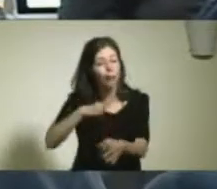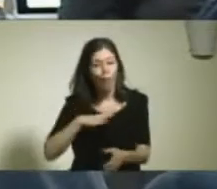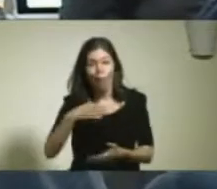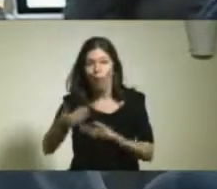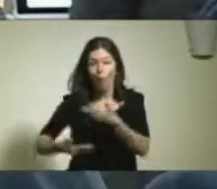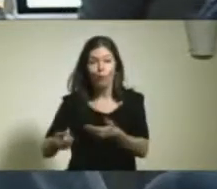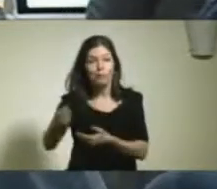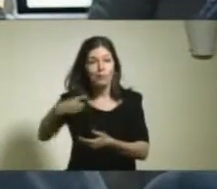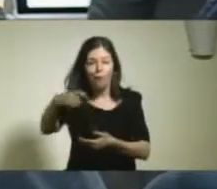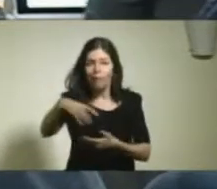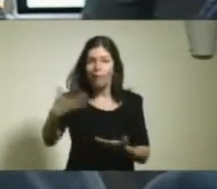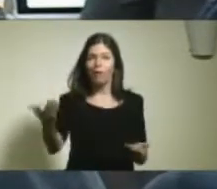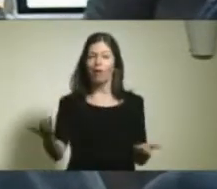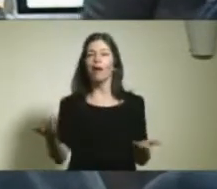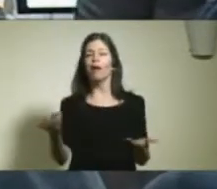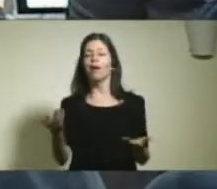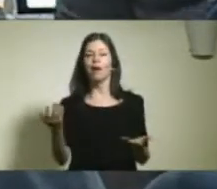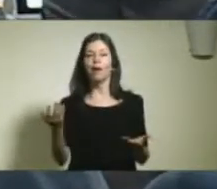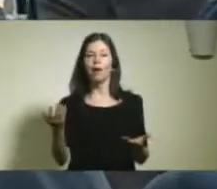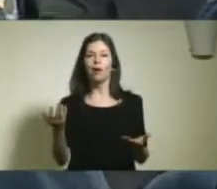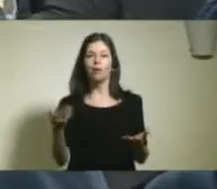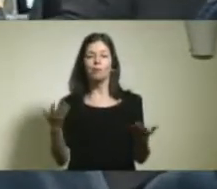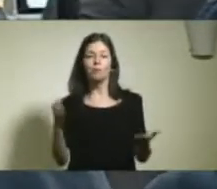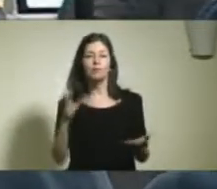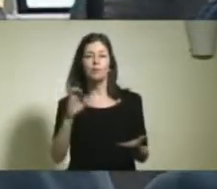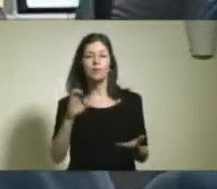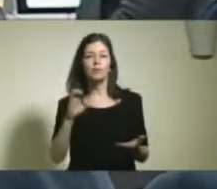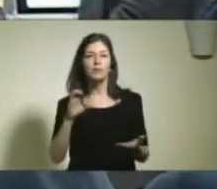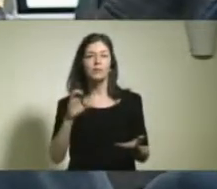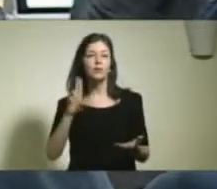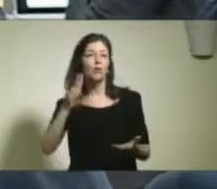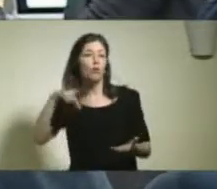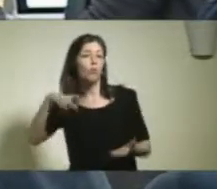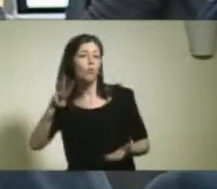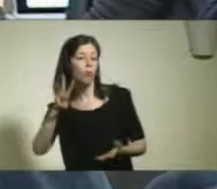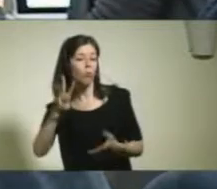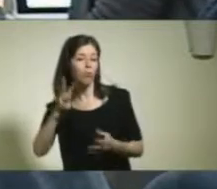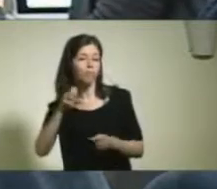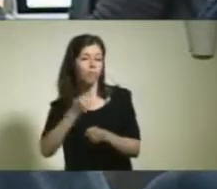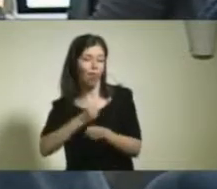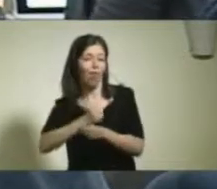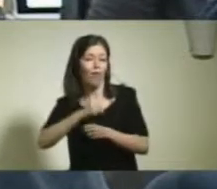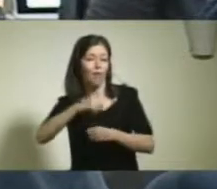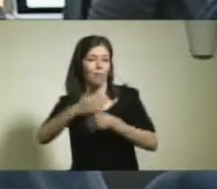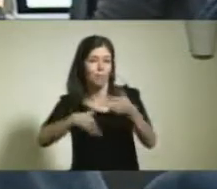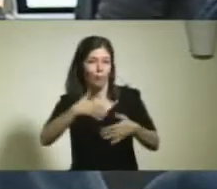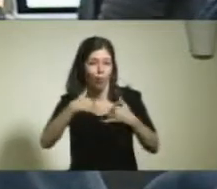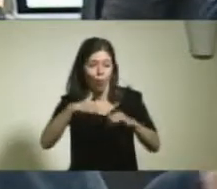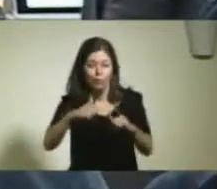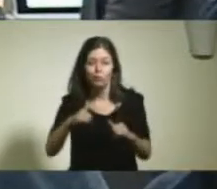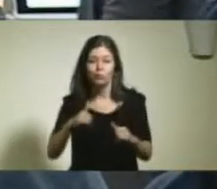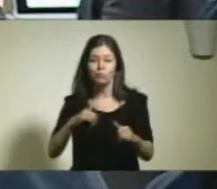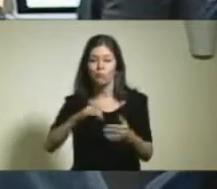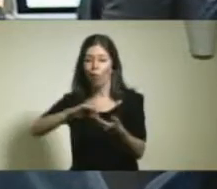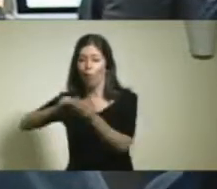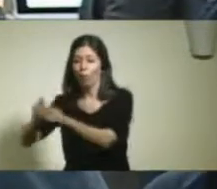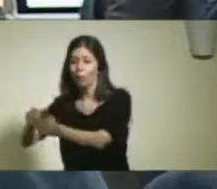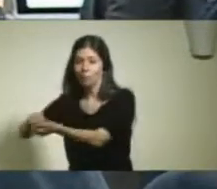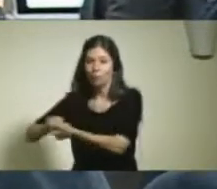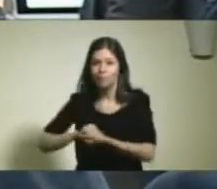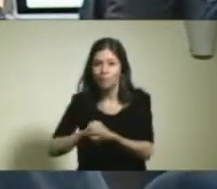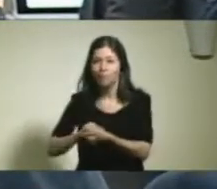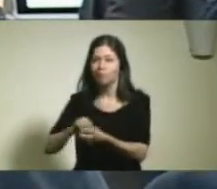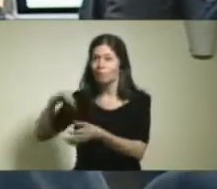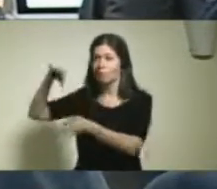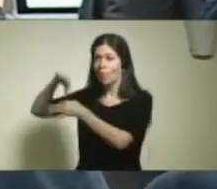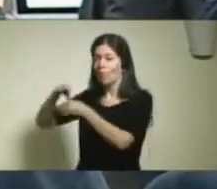Il y a le travail qui va continuer pour CupW. Il y a le travail avec les associations, avec la communauté, avec les élus. Mais c'était de voir un petit peu